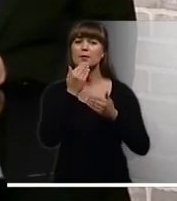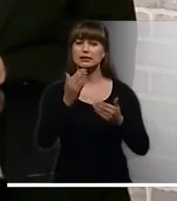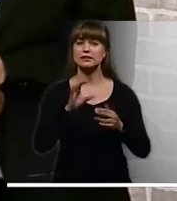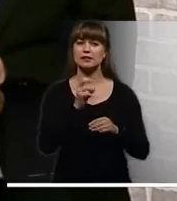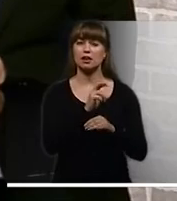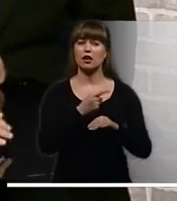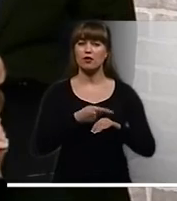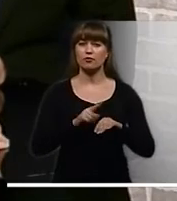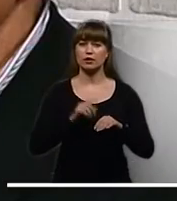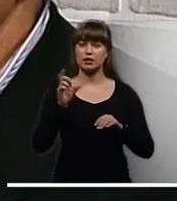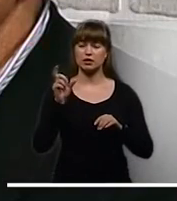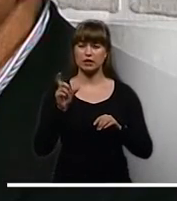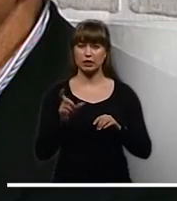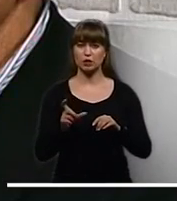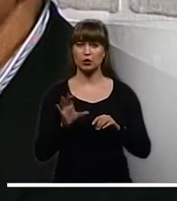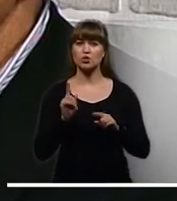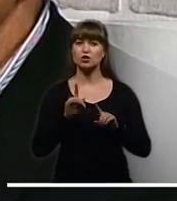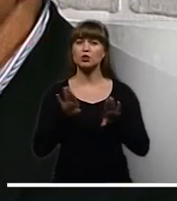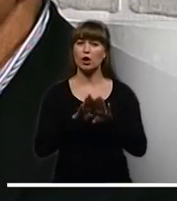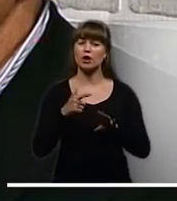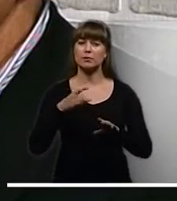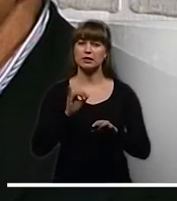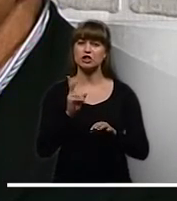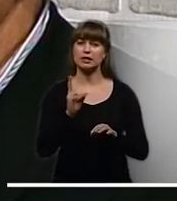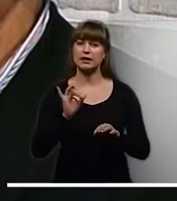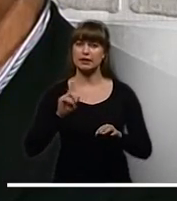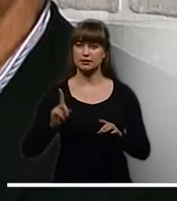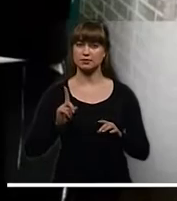в клинику медуниверситета. Что такое гипертонический криз?